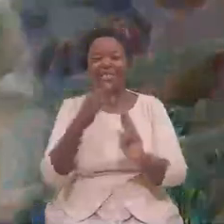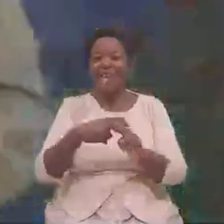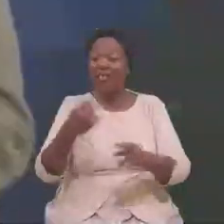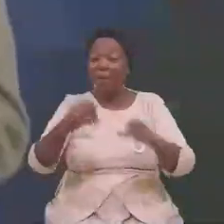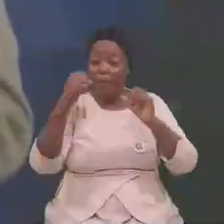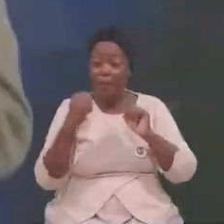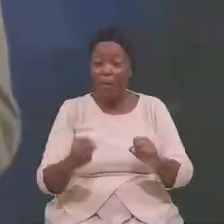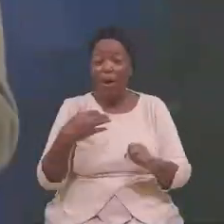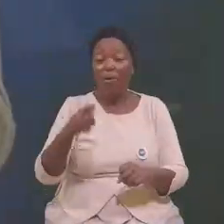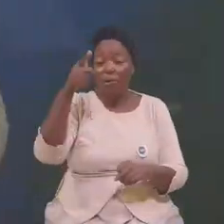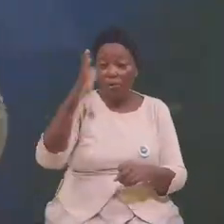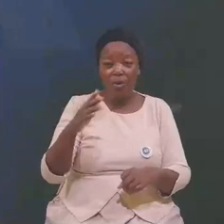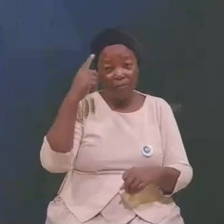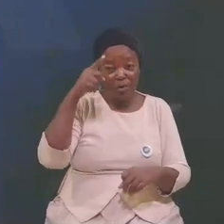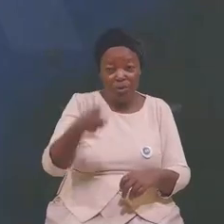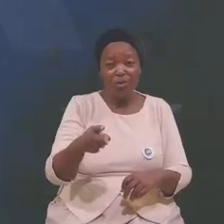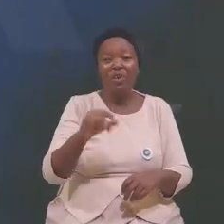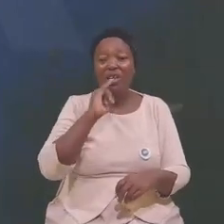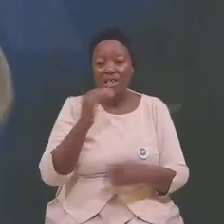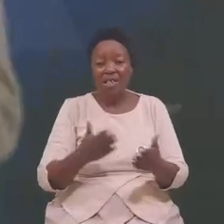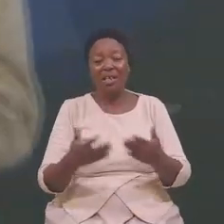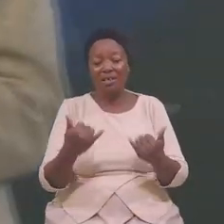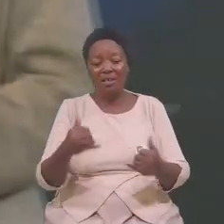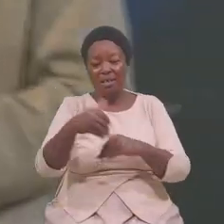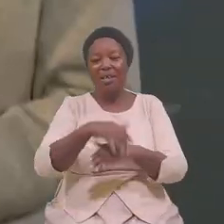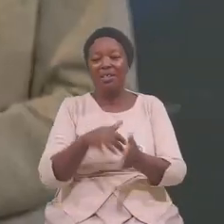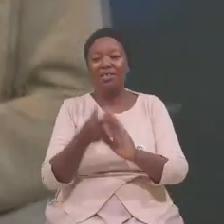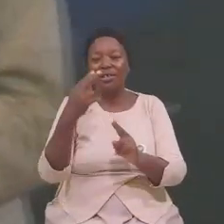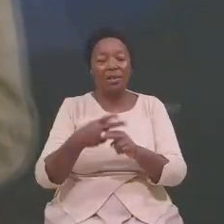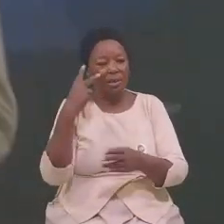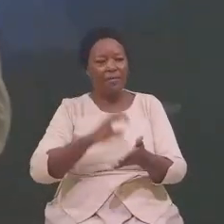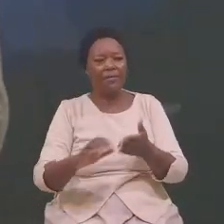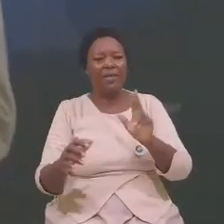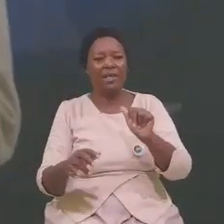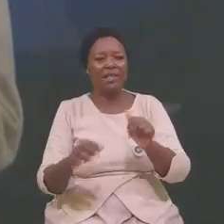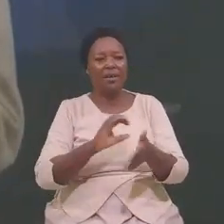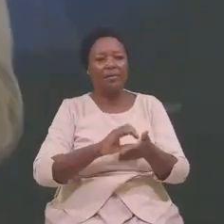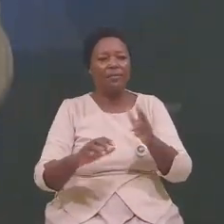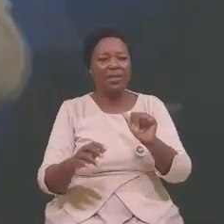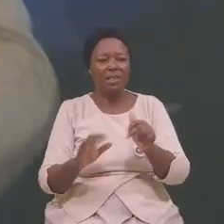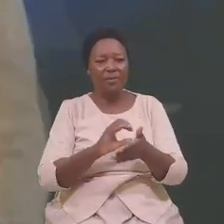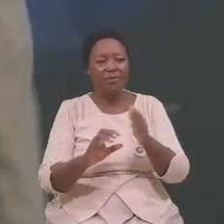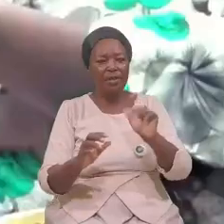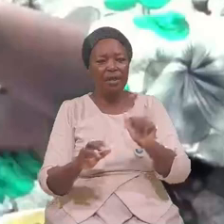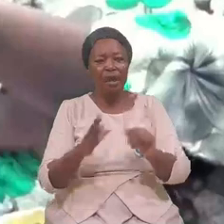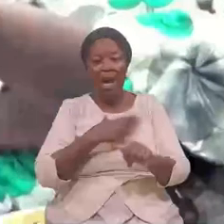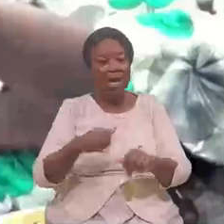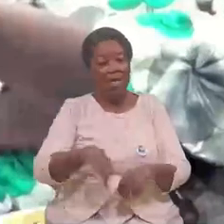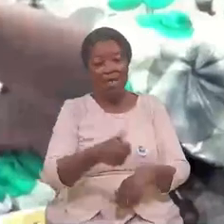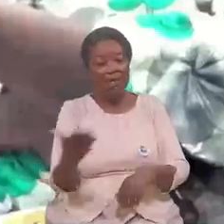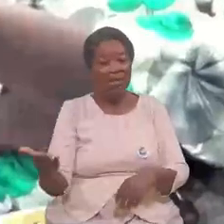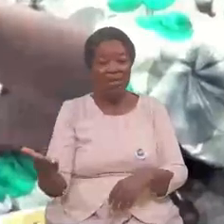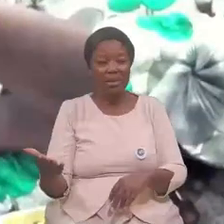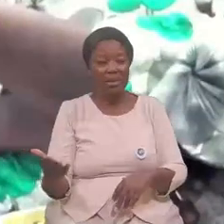Dieu pour toi est là ce soir. Voyons le verset 13. Verset 13. Et tout ce que